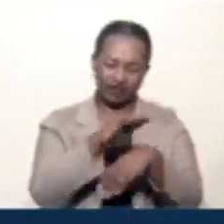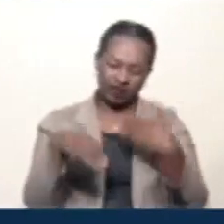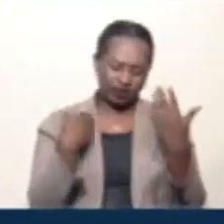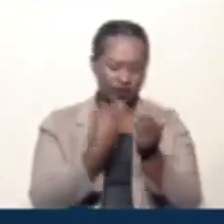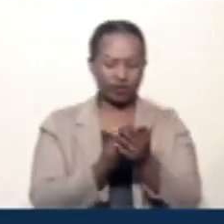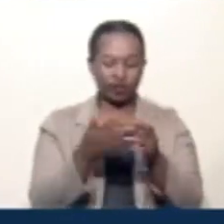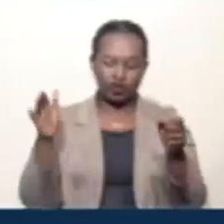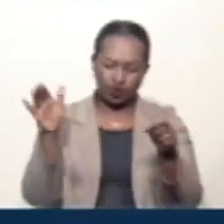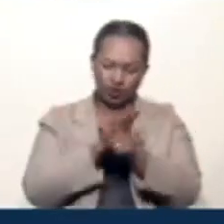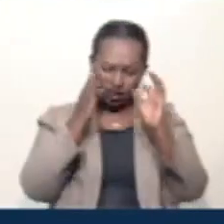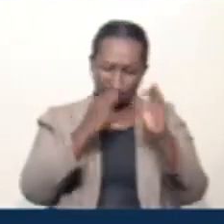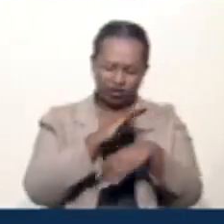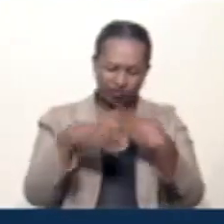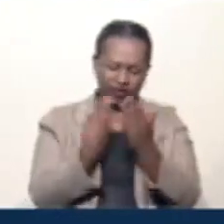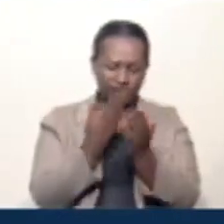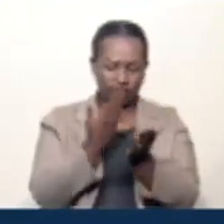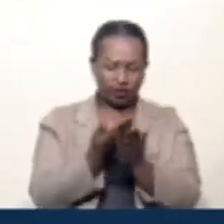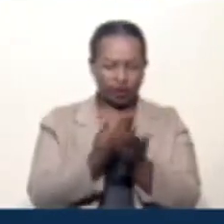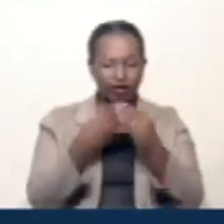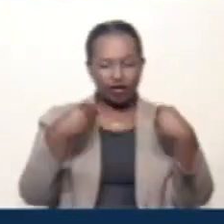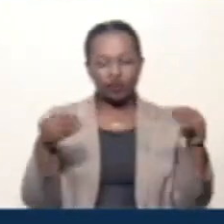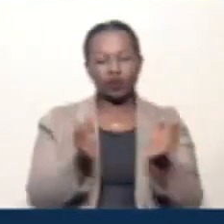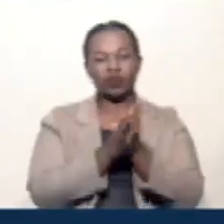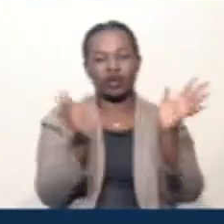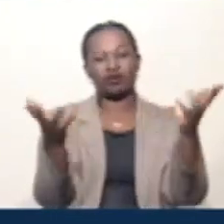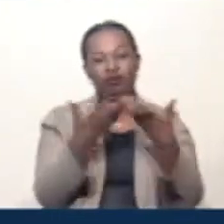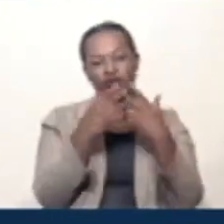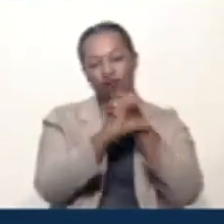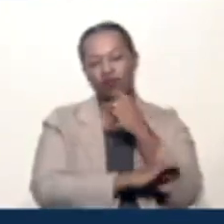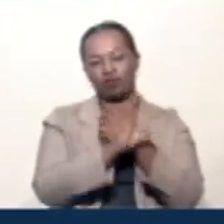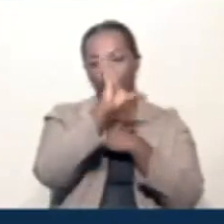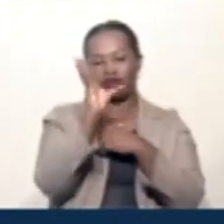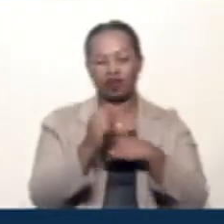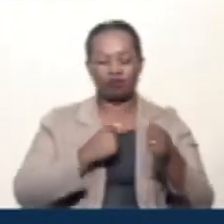byose bisabwa n'isoko rusange rihuza ibihugu bya Afurika mu Rwanda ndetse no mu karere.